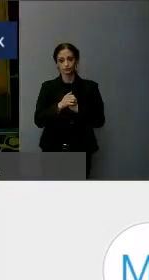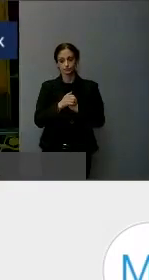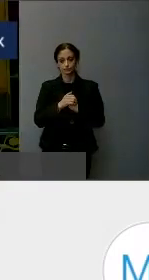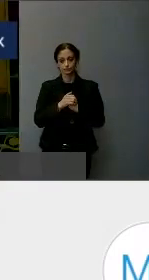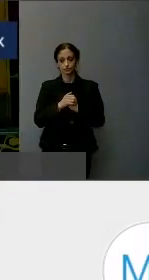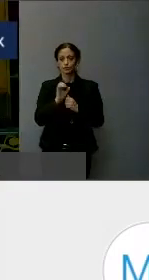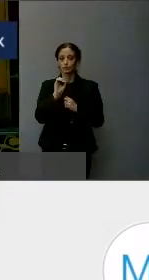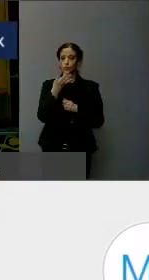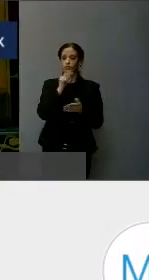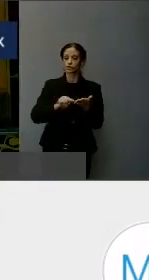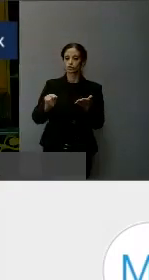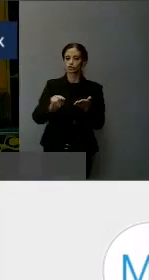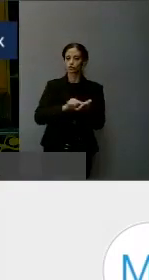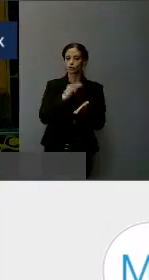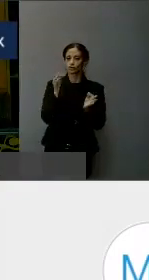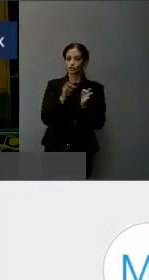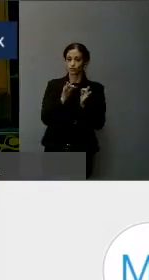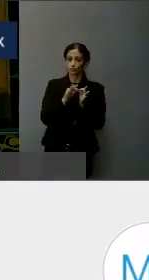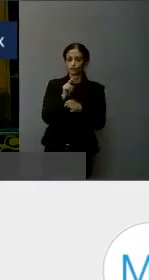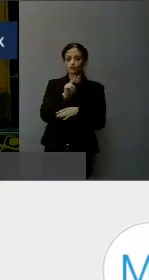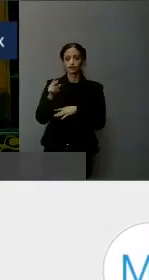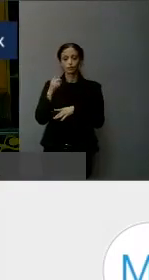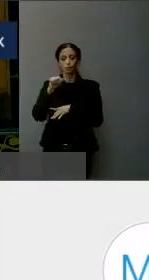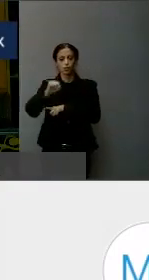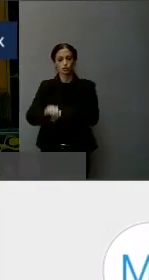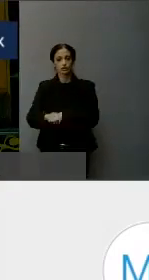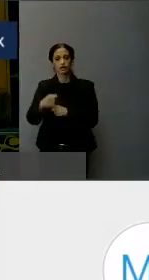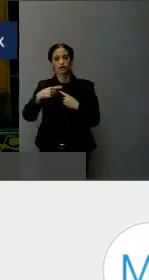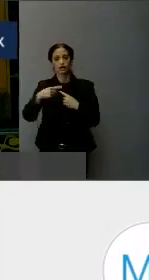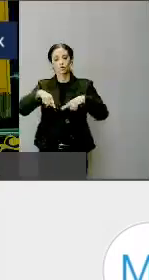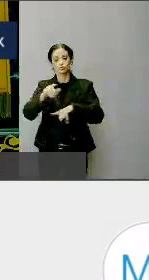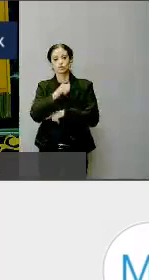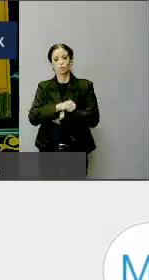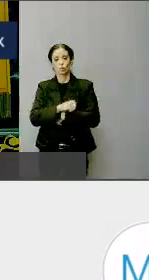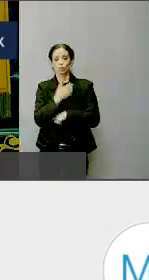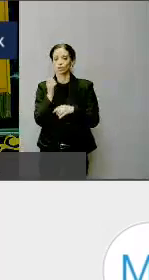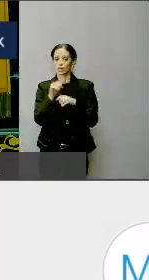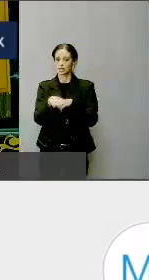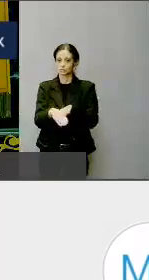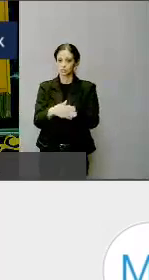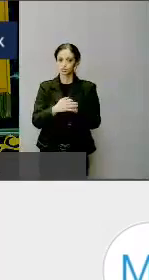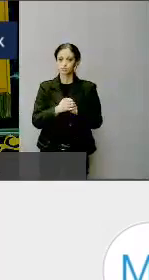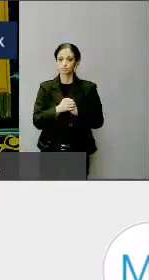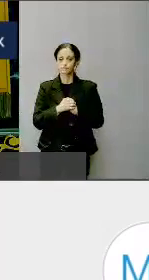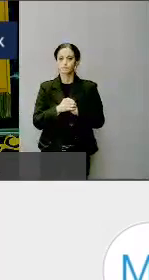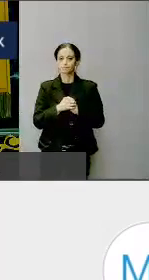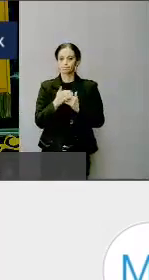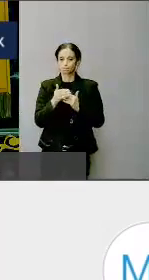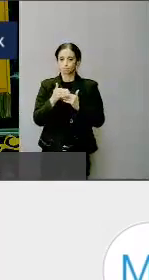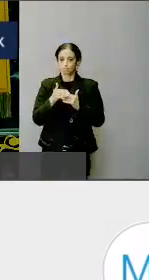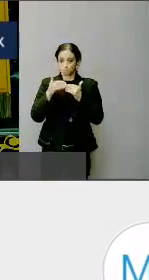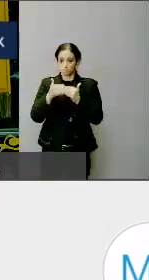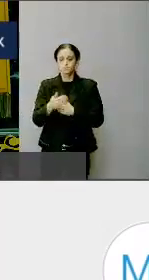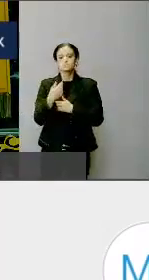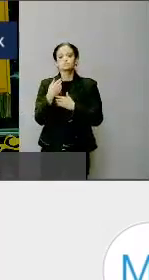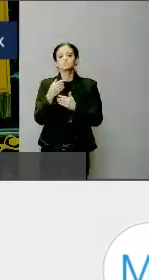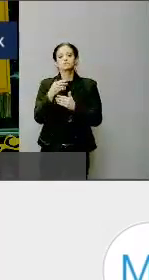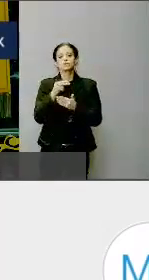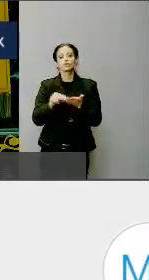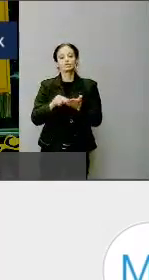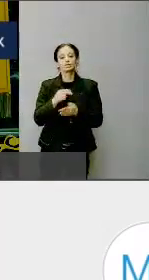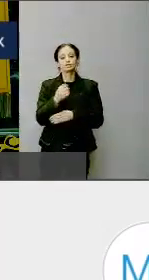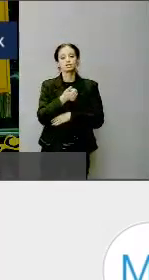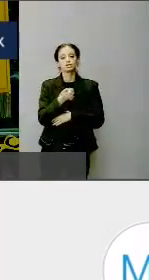14 voti favorevoli 22 contrari il consiglio comunale respinge andiamo in votazione su un numero